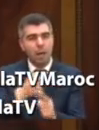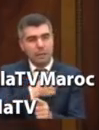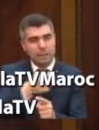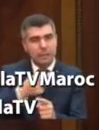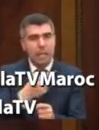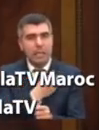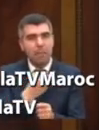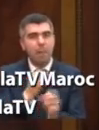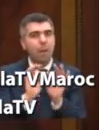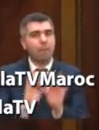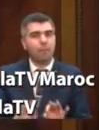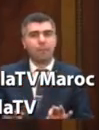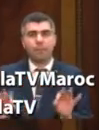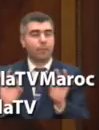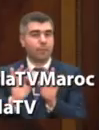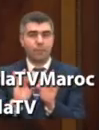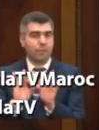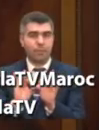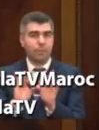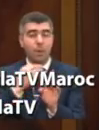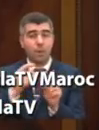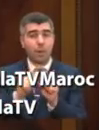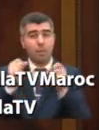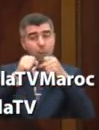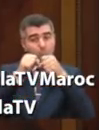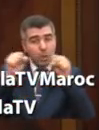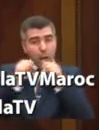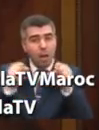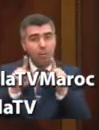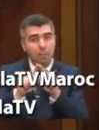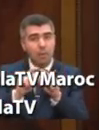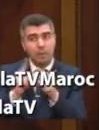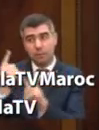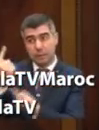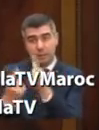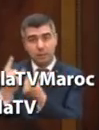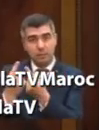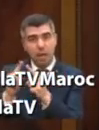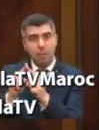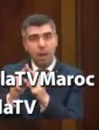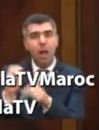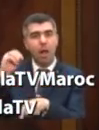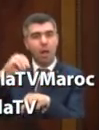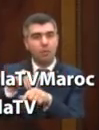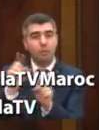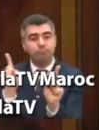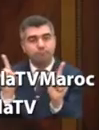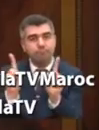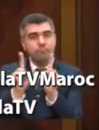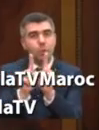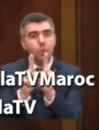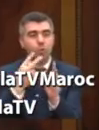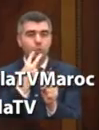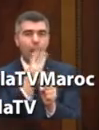والعادلة بالتجاهل ومقابلة احتجاجاتهم بالأحكام العسكرية الردعية ومنع الزيارات والعزل